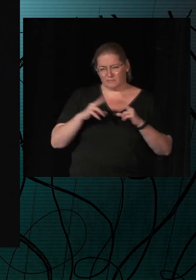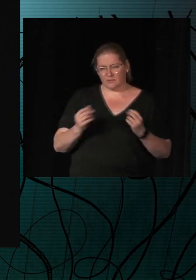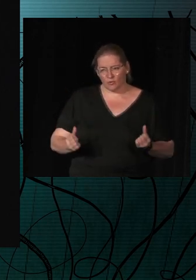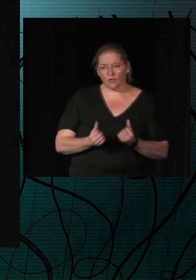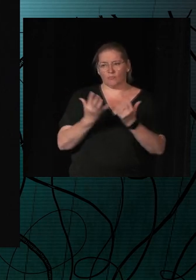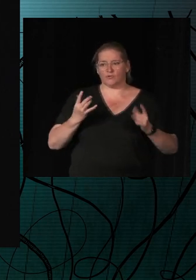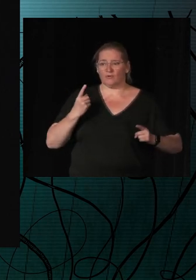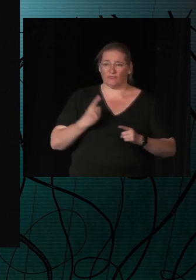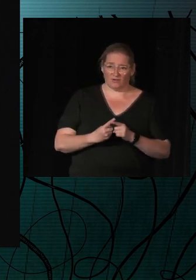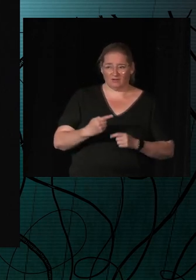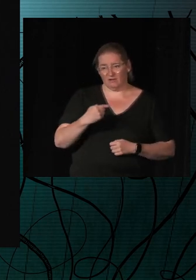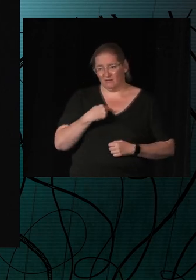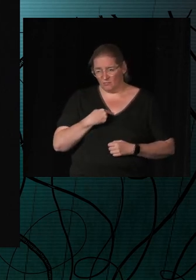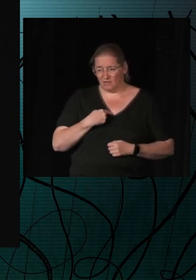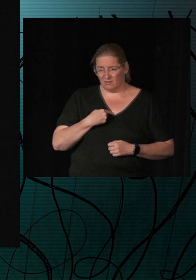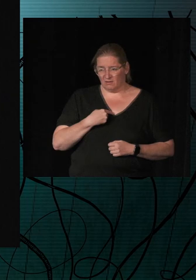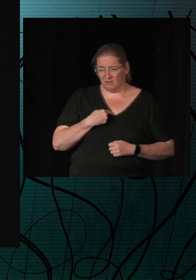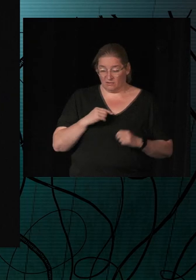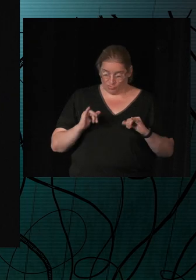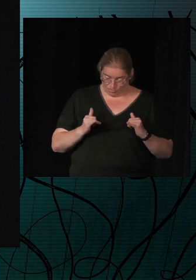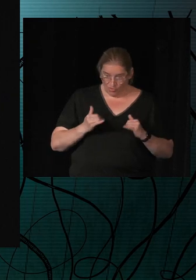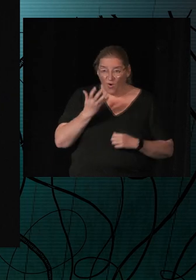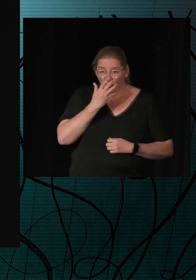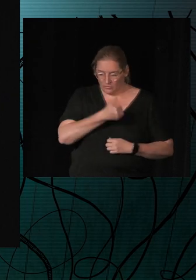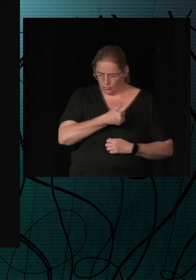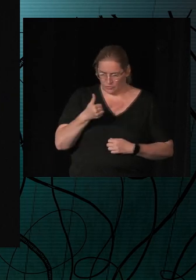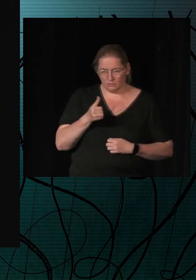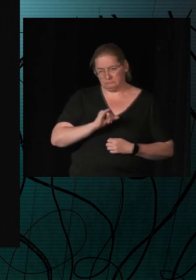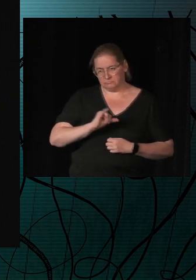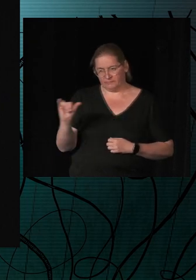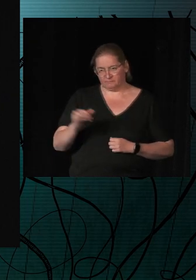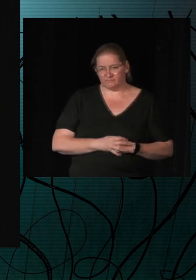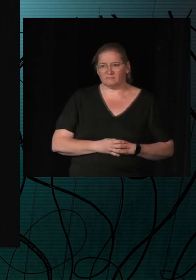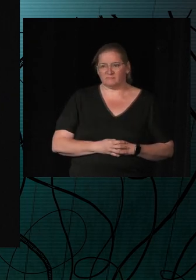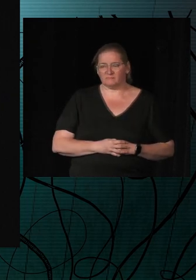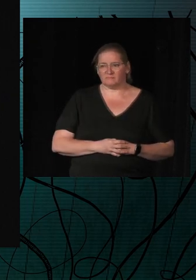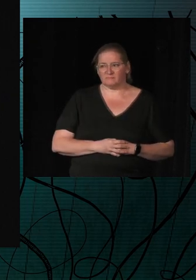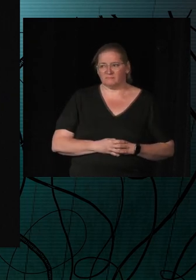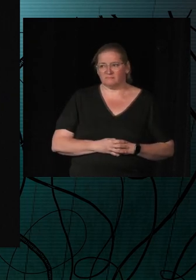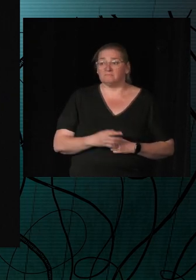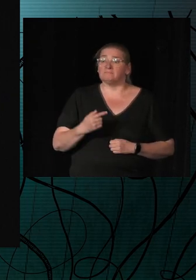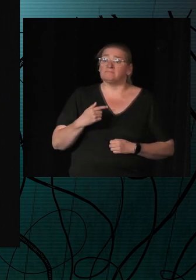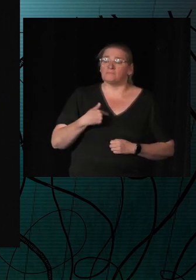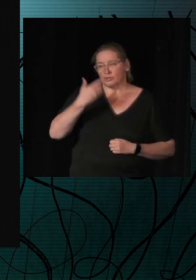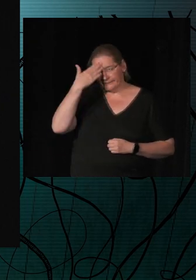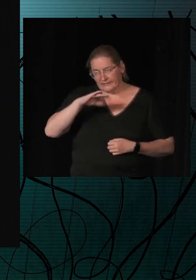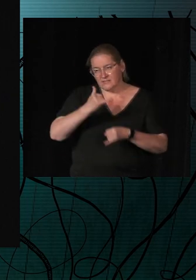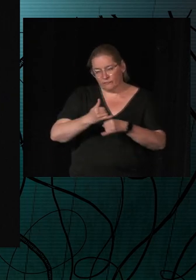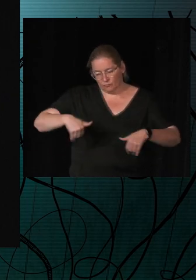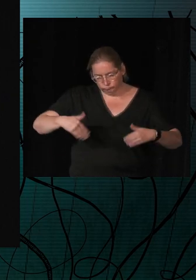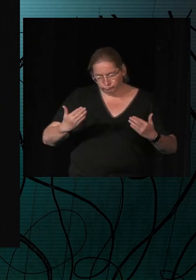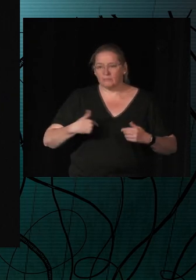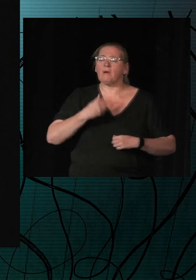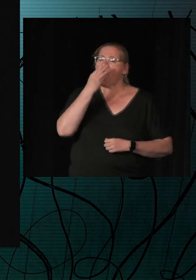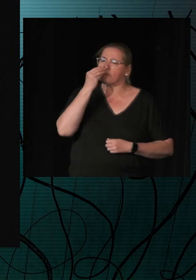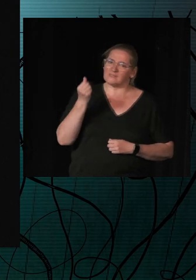que moi je joue pas du tout au jeu d'horreur seul c'est-à-dire que j'ai l'impression alors je sais que c'est faux mais j'ai quand même l'impression